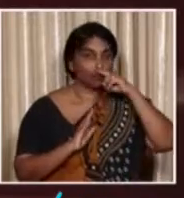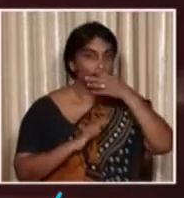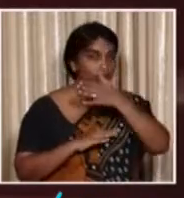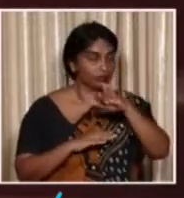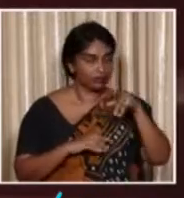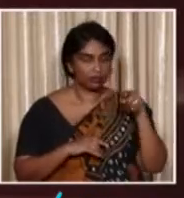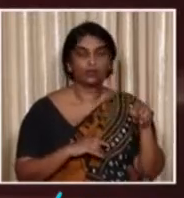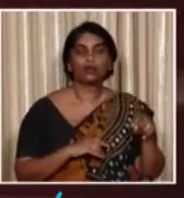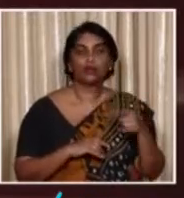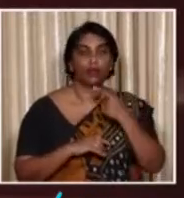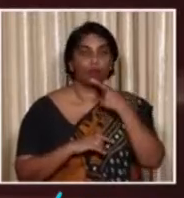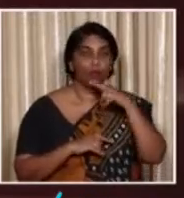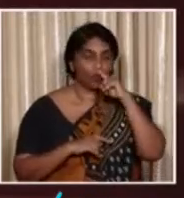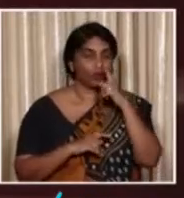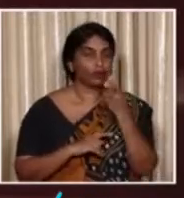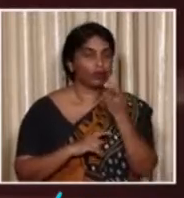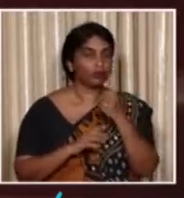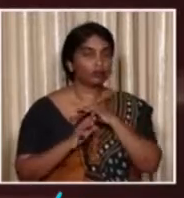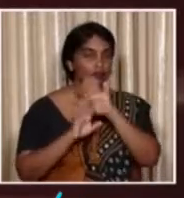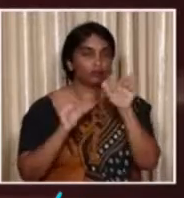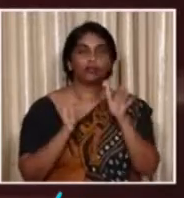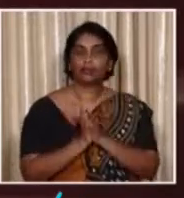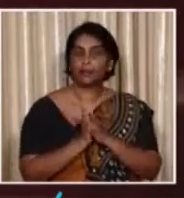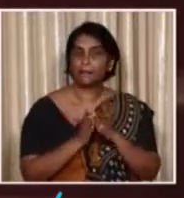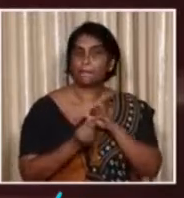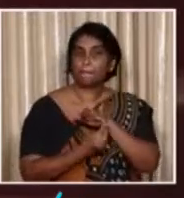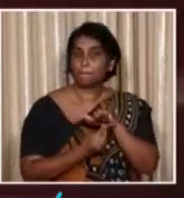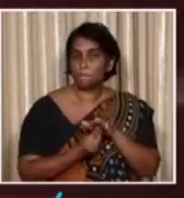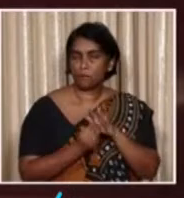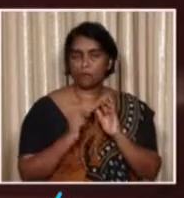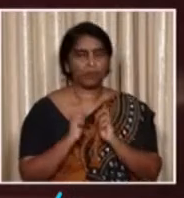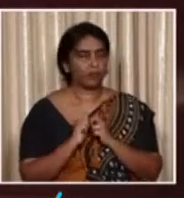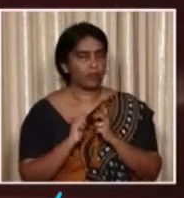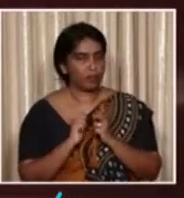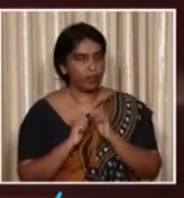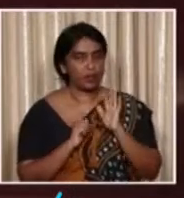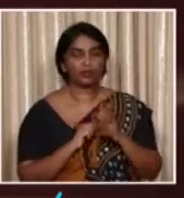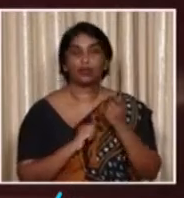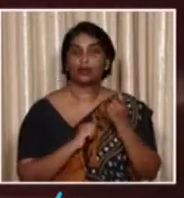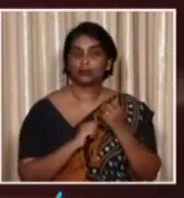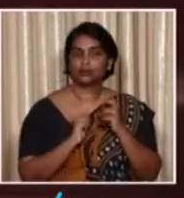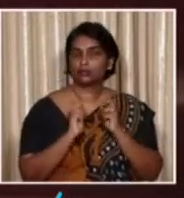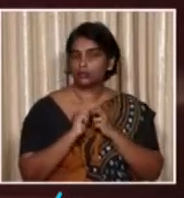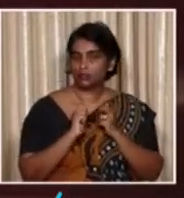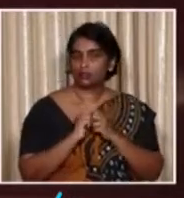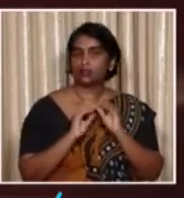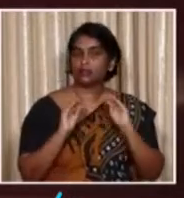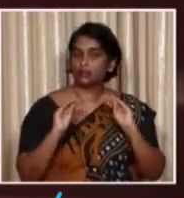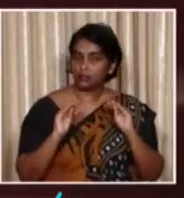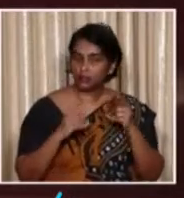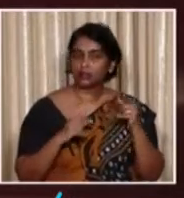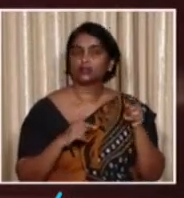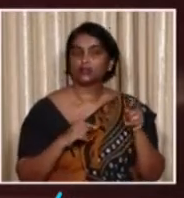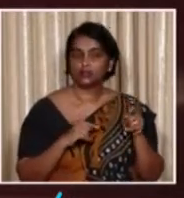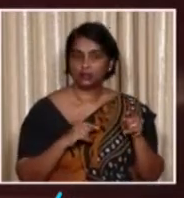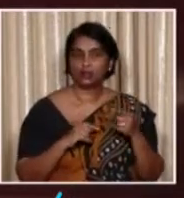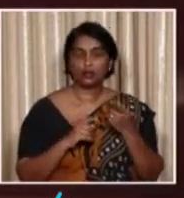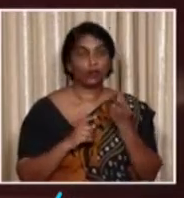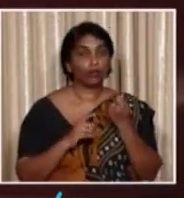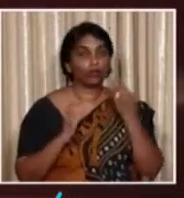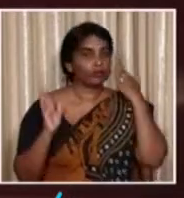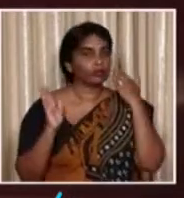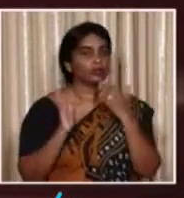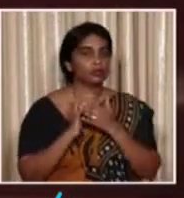මෙන්ම මුහුදු ආර්ථික කලාපයට සිදු පාරිසරික හානි සහ ආර්ථික හානි යම් පමණකින් මූල්‍යම